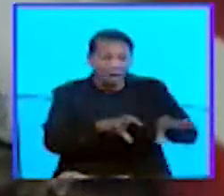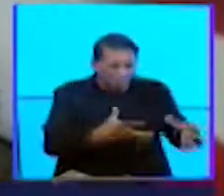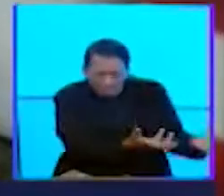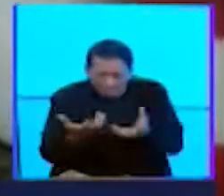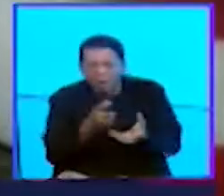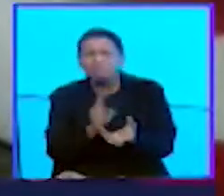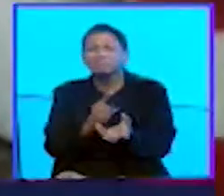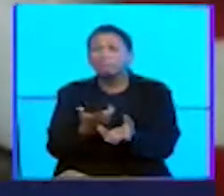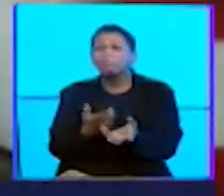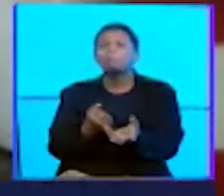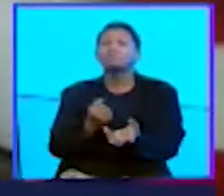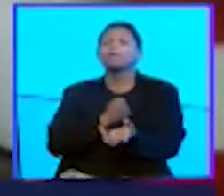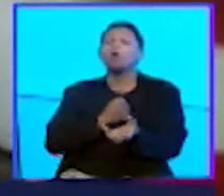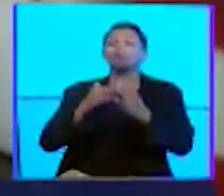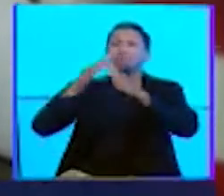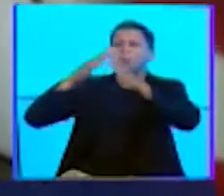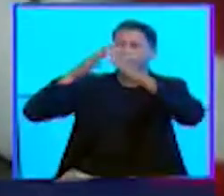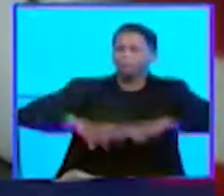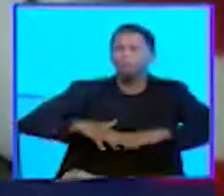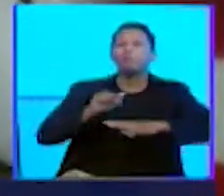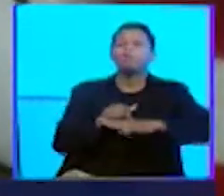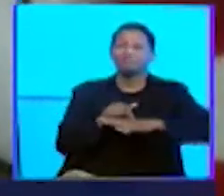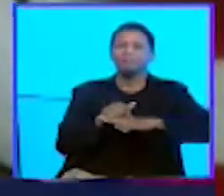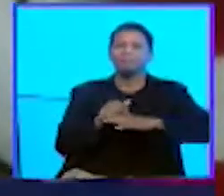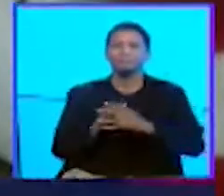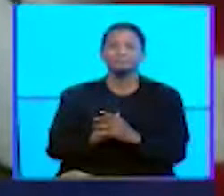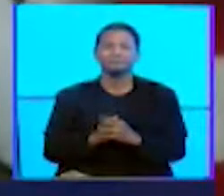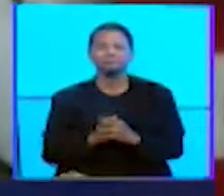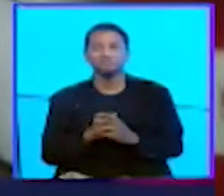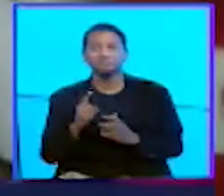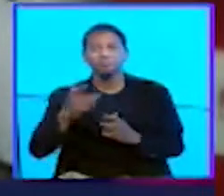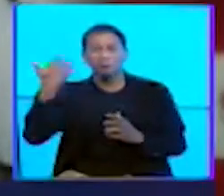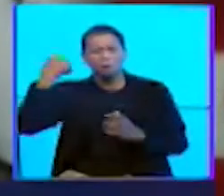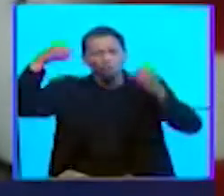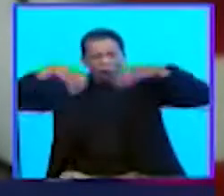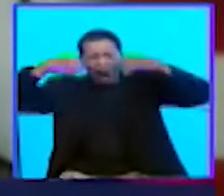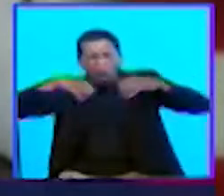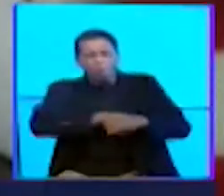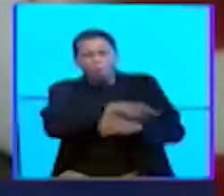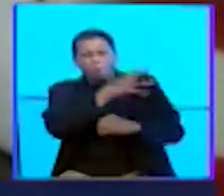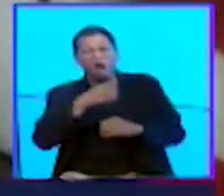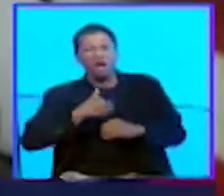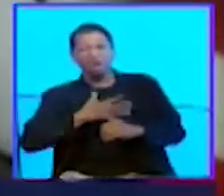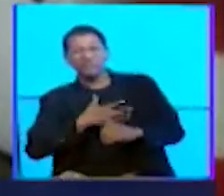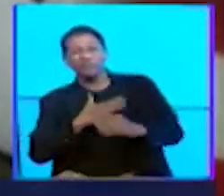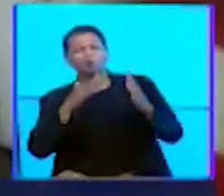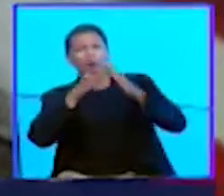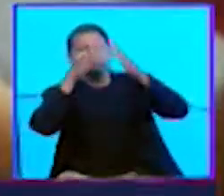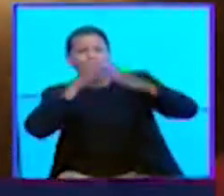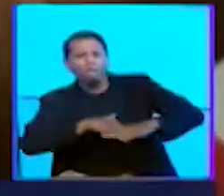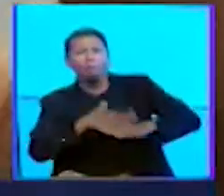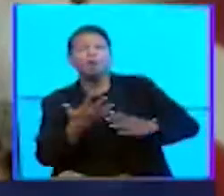longsor. Longsor ya, karena hujan terus berlarut-larut, hujan, takut longsor itu.